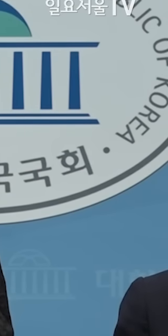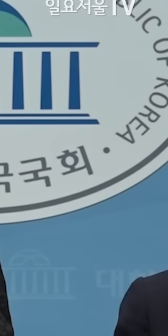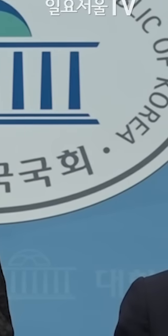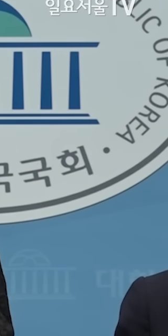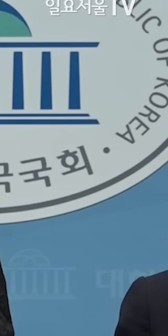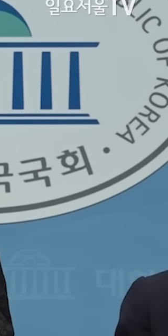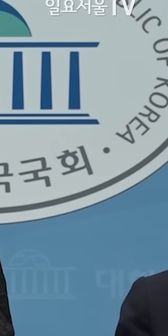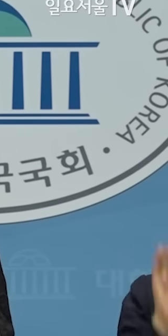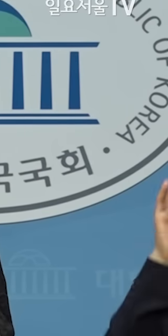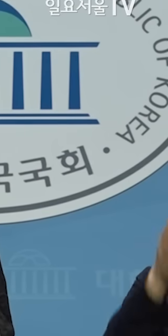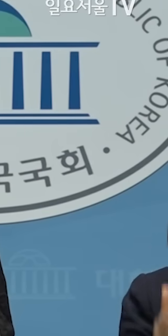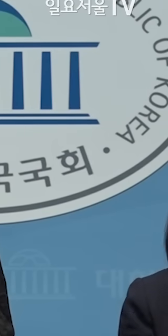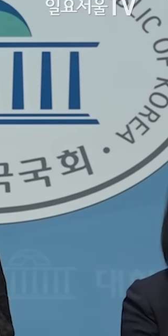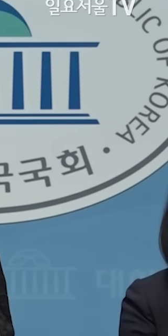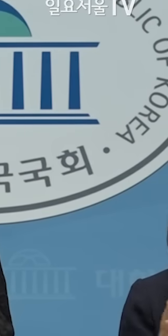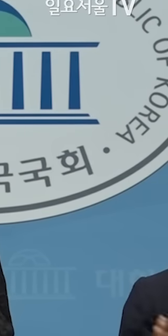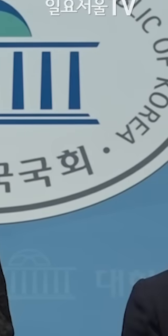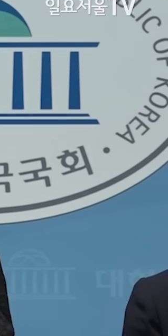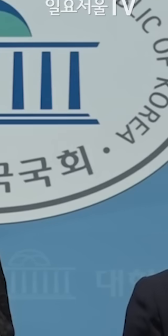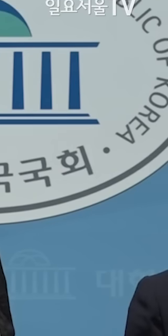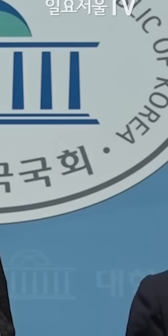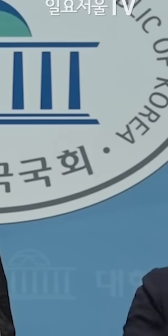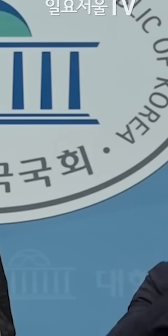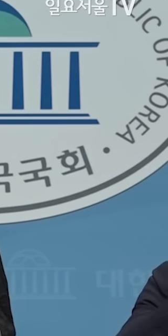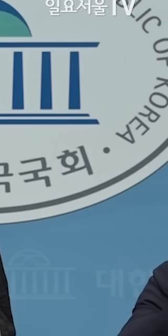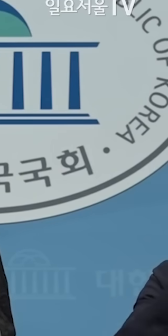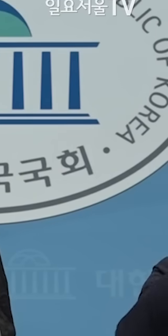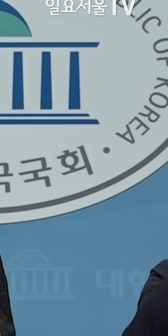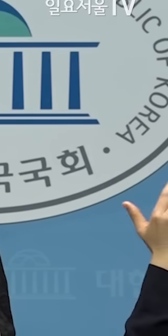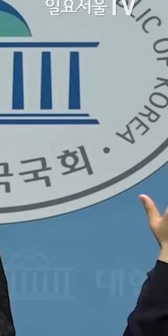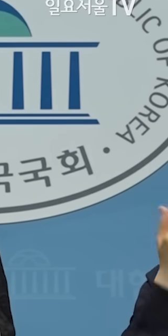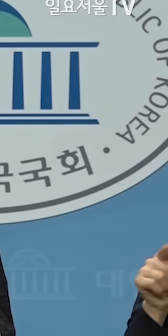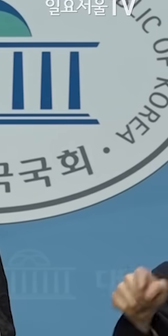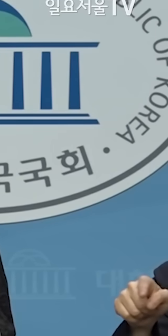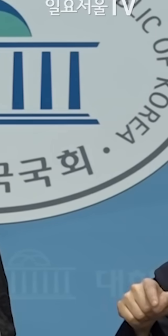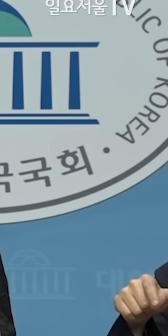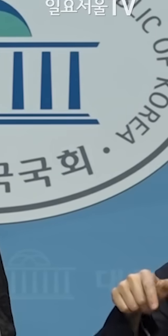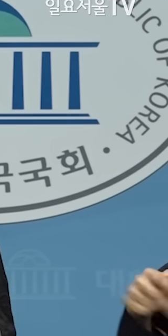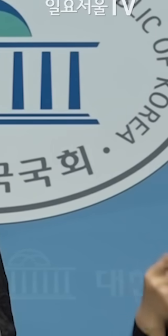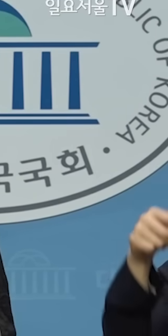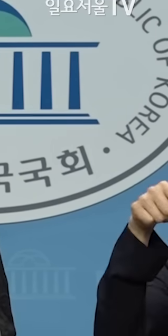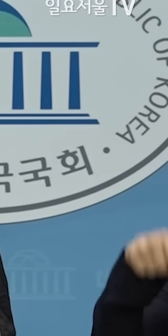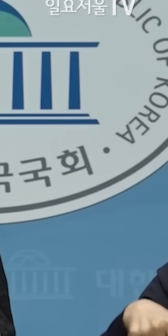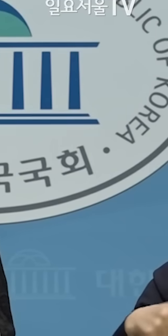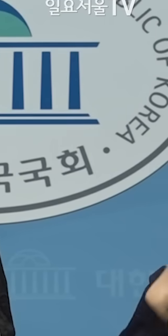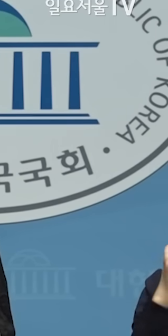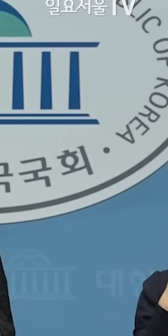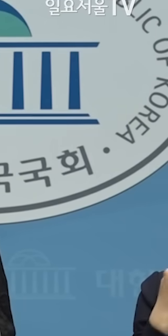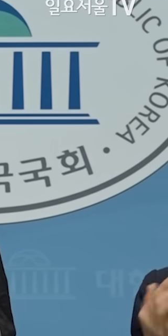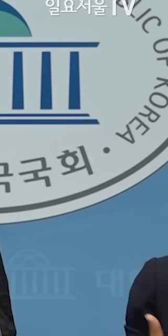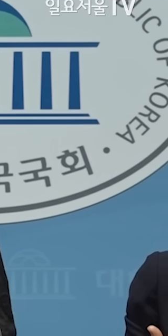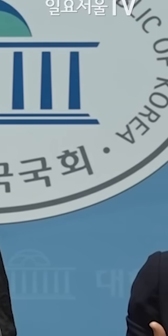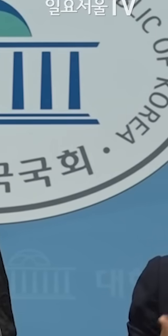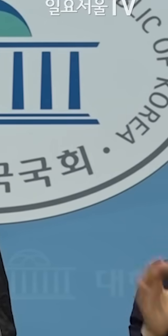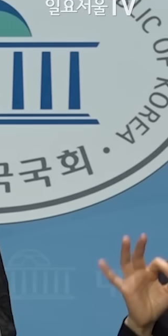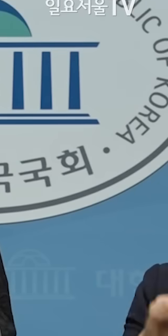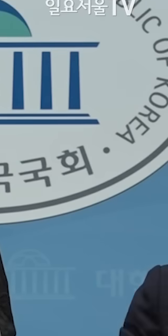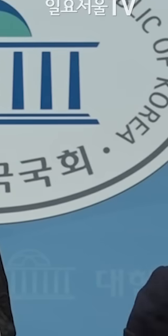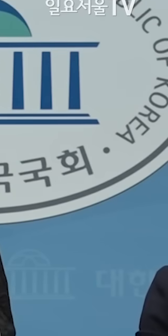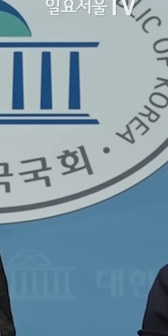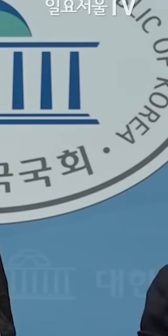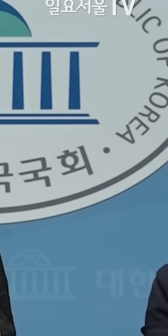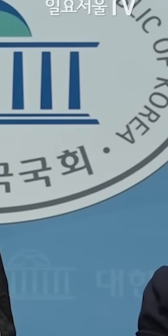죄인입니다기를 준비하기도 힘든 청년들이 당신의 위성과 내로남불에 분노하게 만들었습니다 생업에